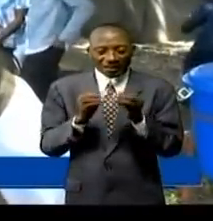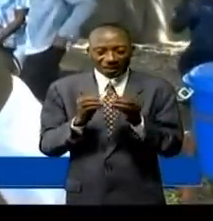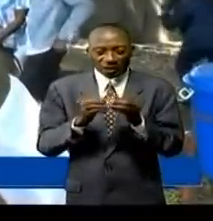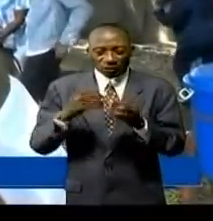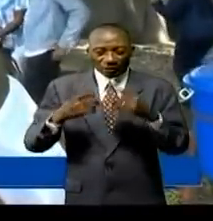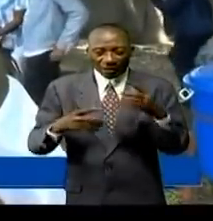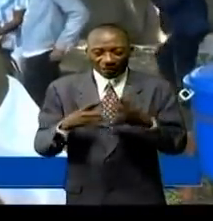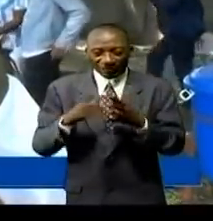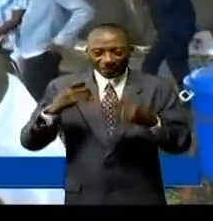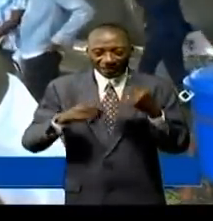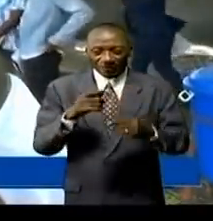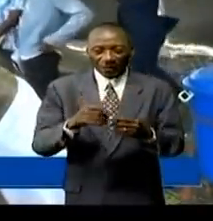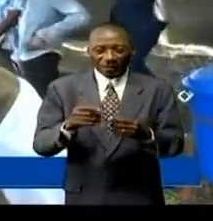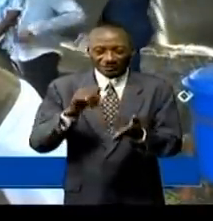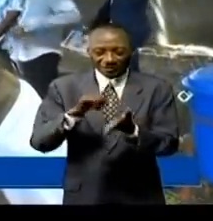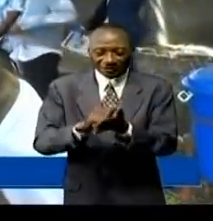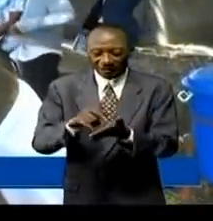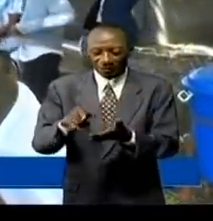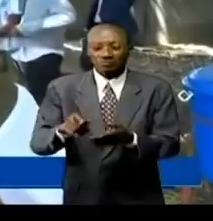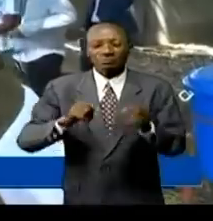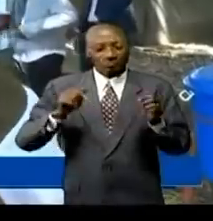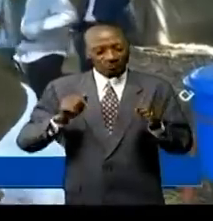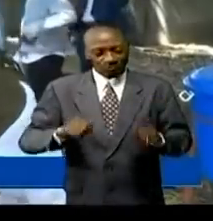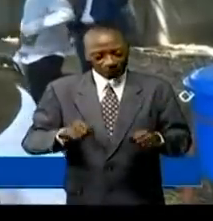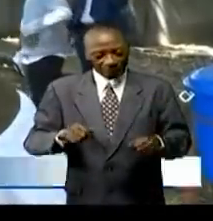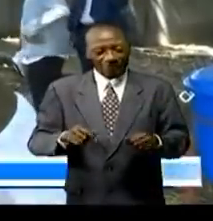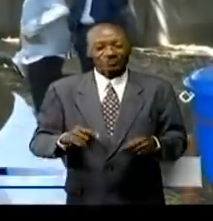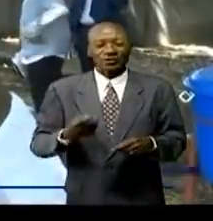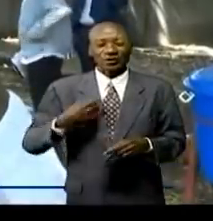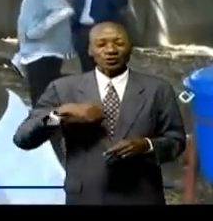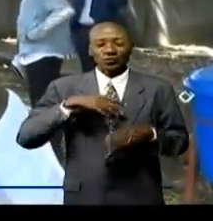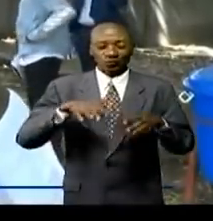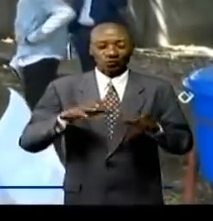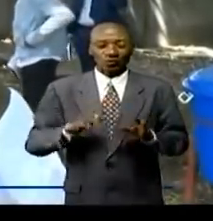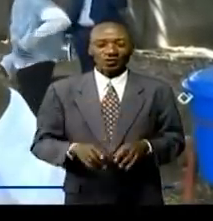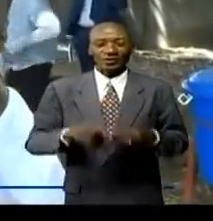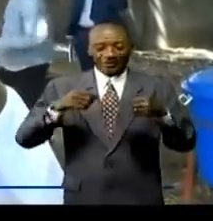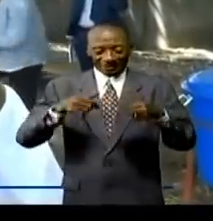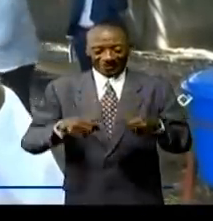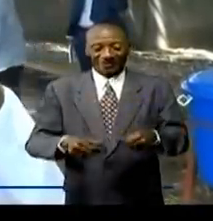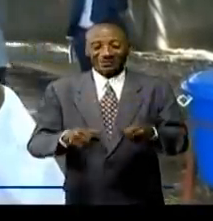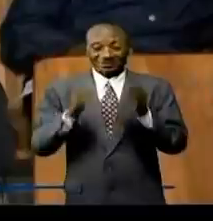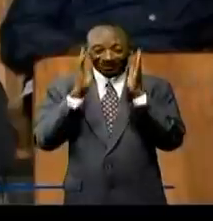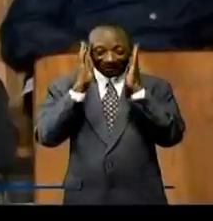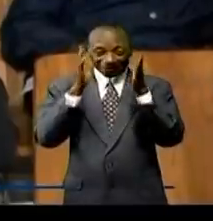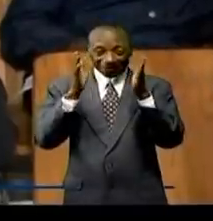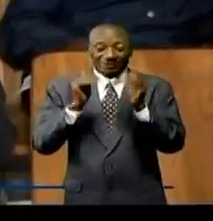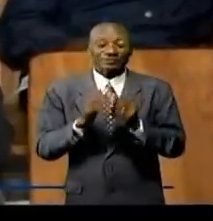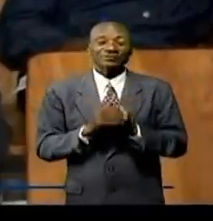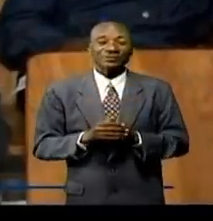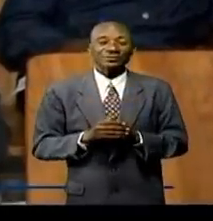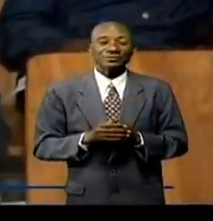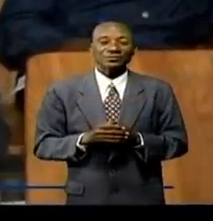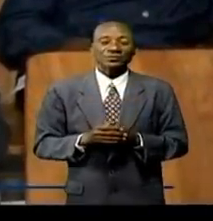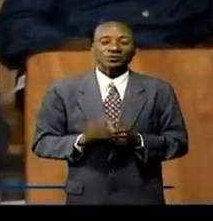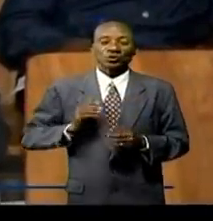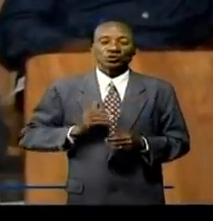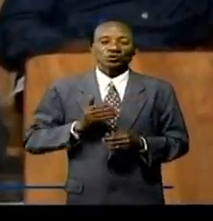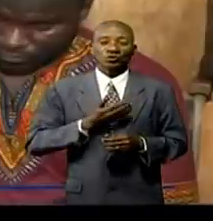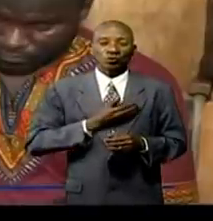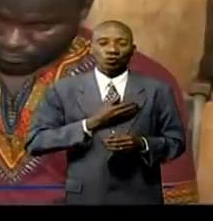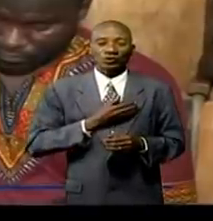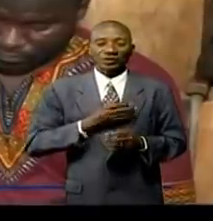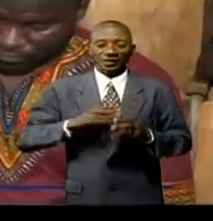rester attentifs. Et par exemple, les mots que moi j'ai retenus, c'est que nos ressources s'épuisent. Nous devons nous